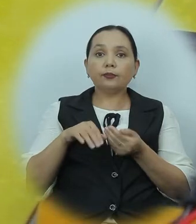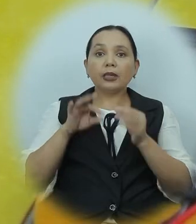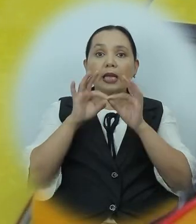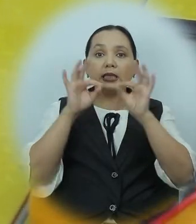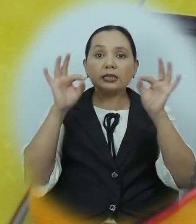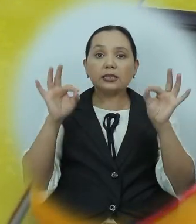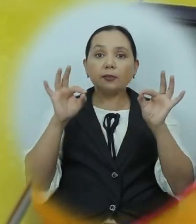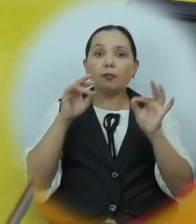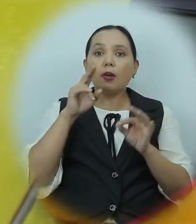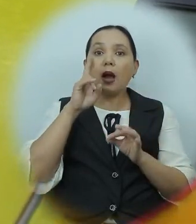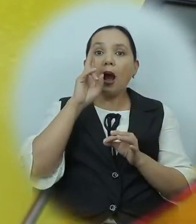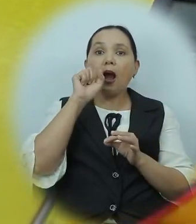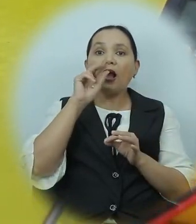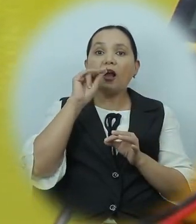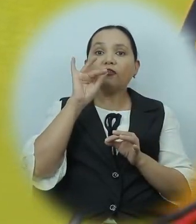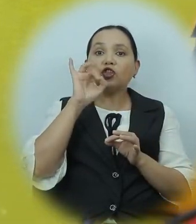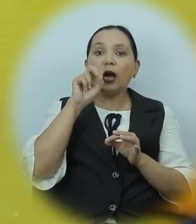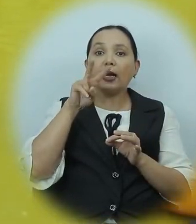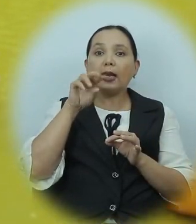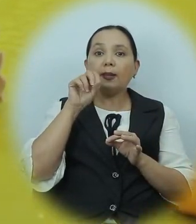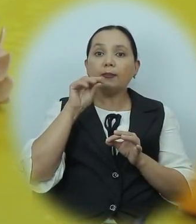simni kavcharlaymiz.